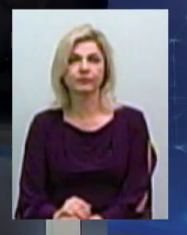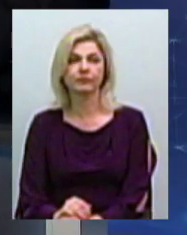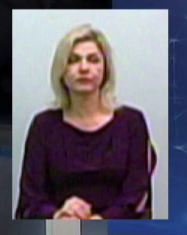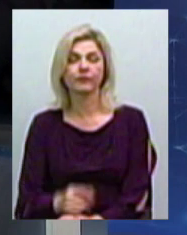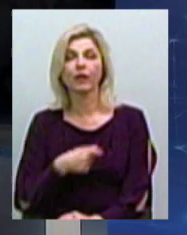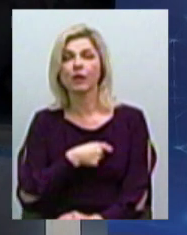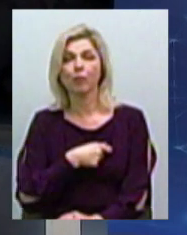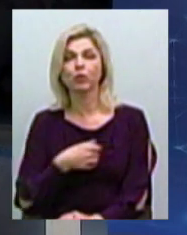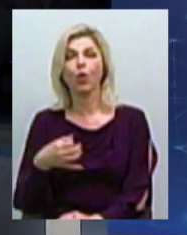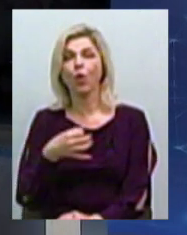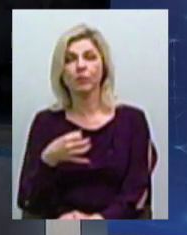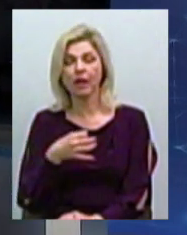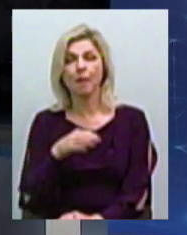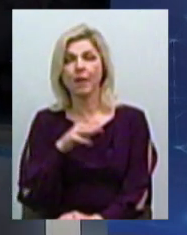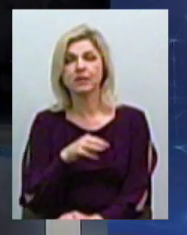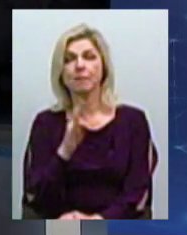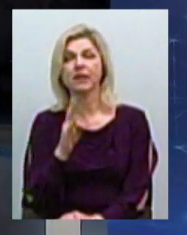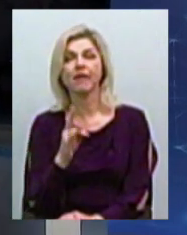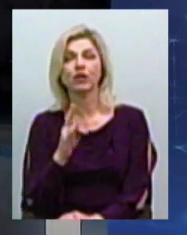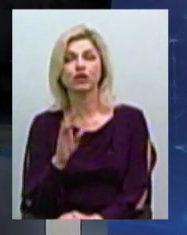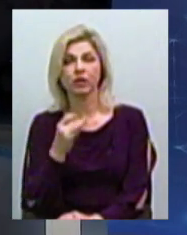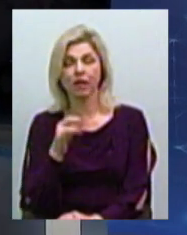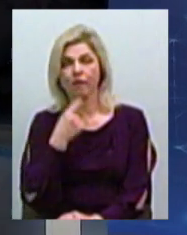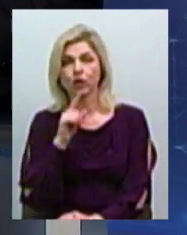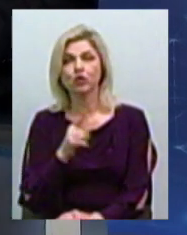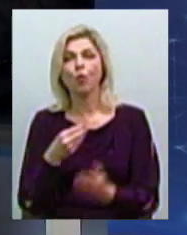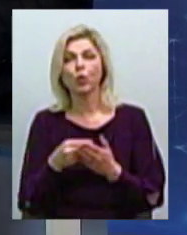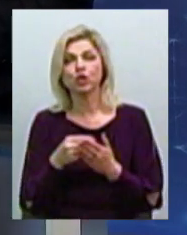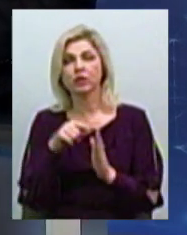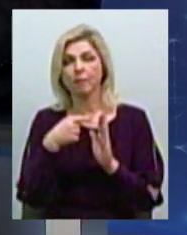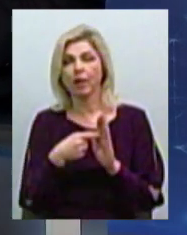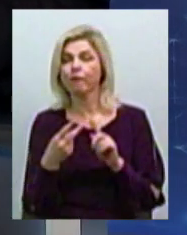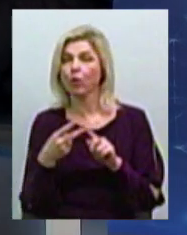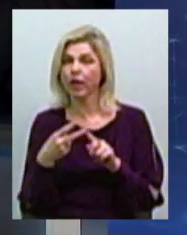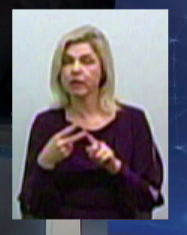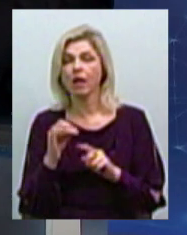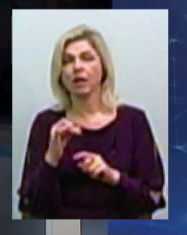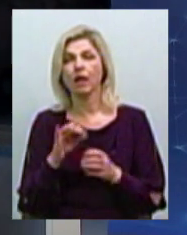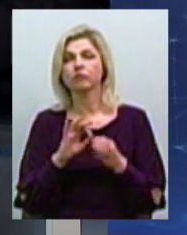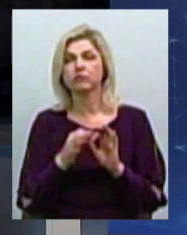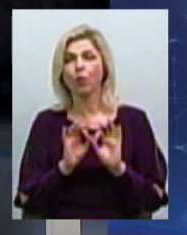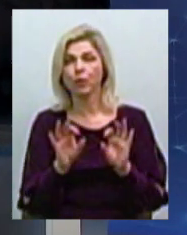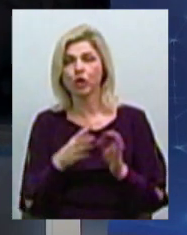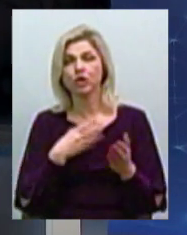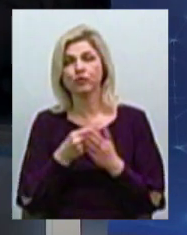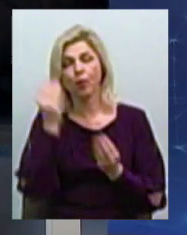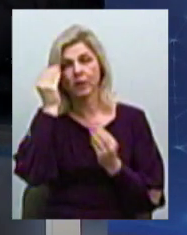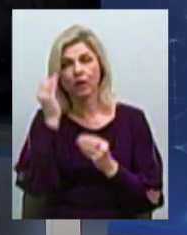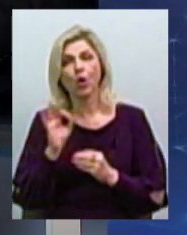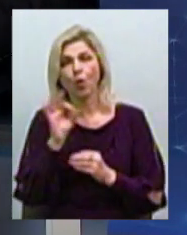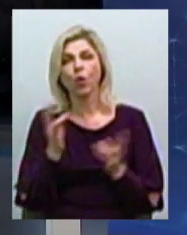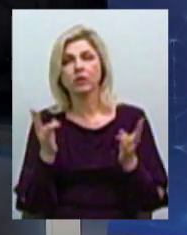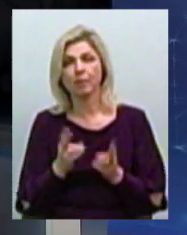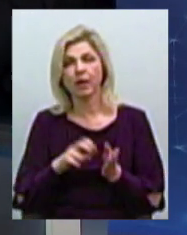Депутат обласної ради Максим Невінщинний сказав, що для нього бюджетні питання вторинні, і обґрунтував власну позицію щодо необхідності